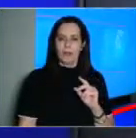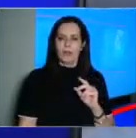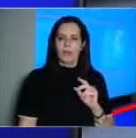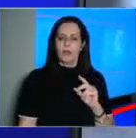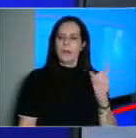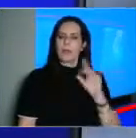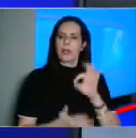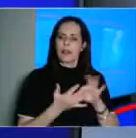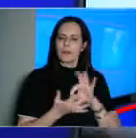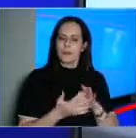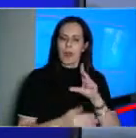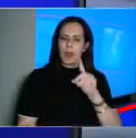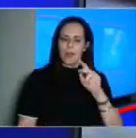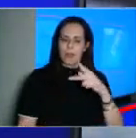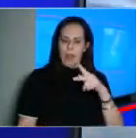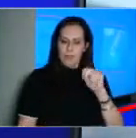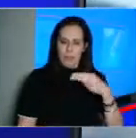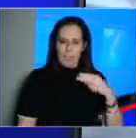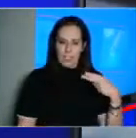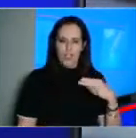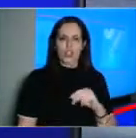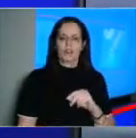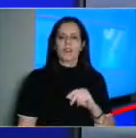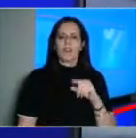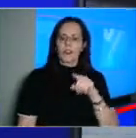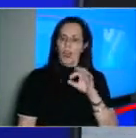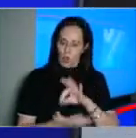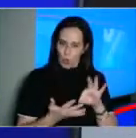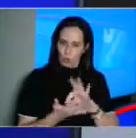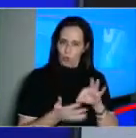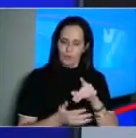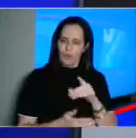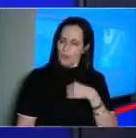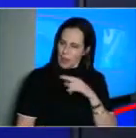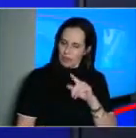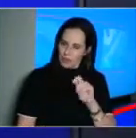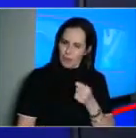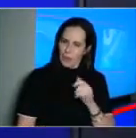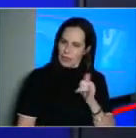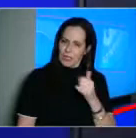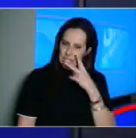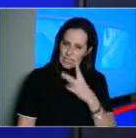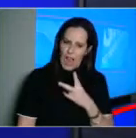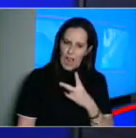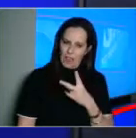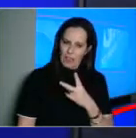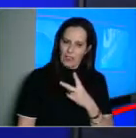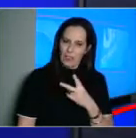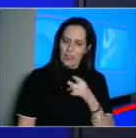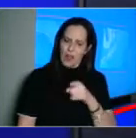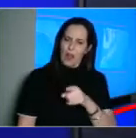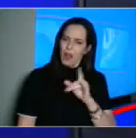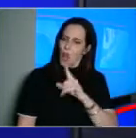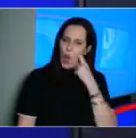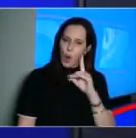מי כתבה אותו? דפנה. נכון, דפנה עיר, סליחה. ואת כותבת את הדוקטורט, ואני דווקא כן הסתכלתי על הדוקטורט, ואני